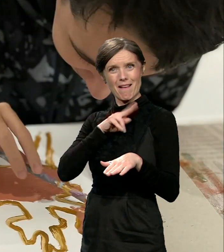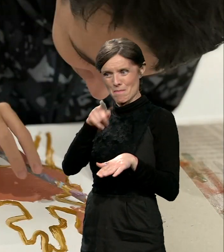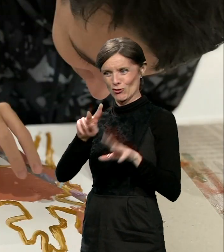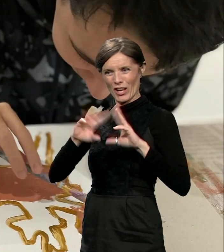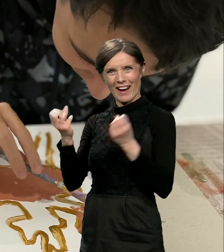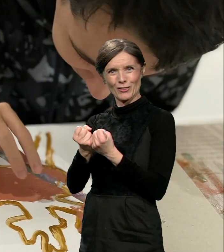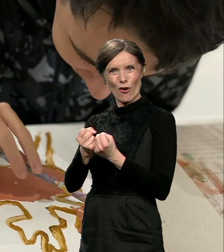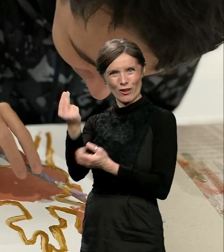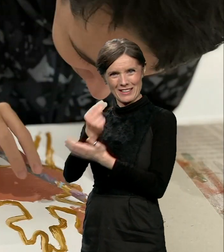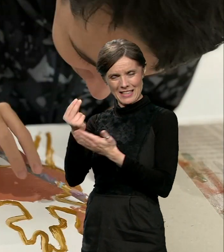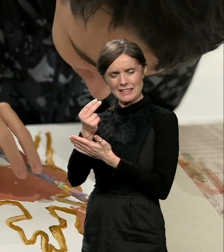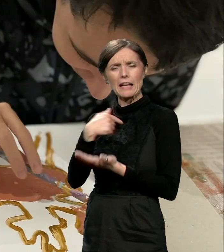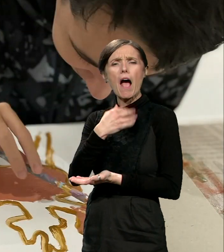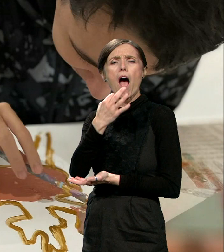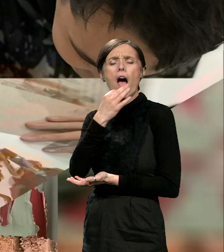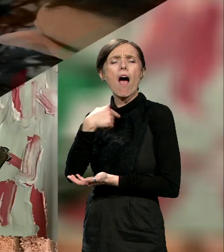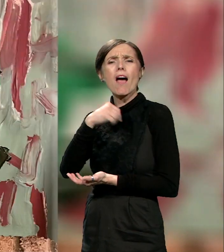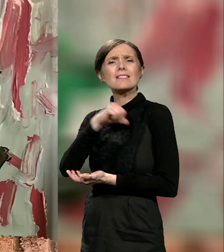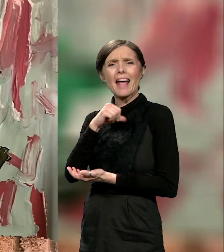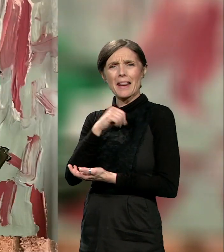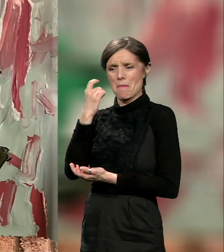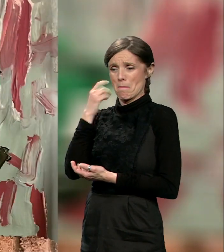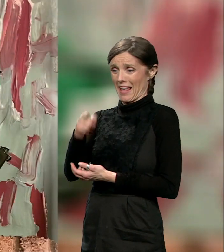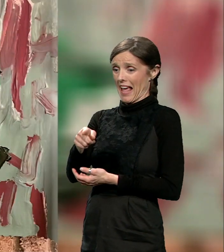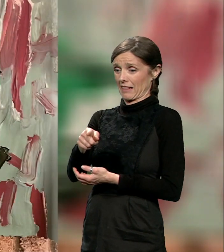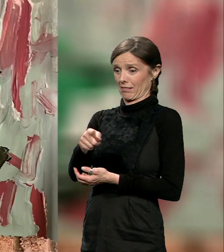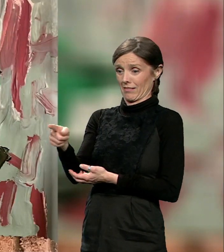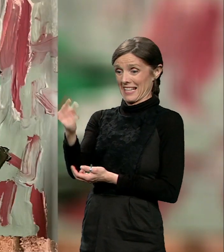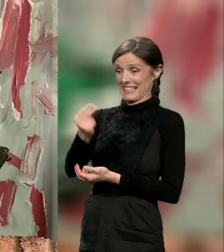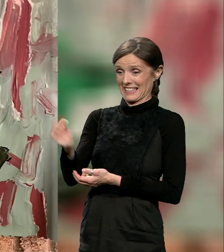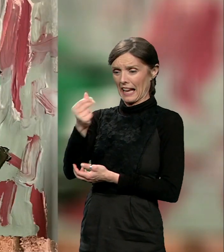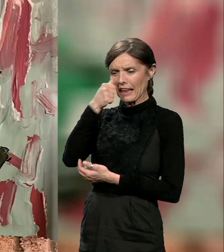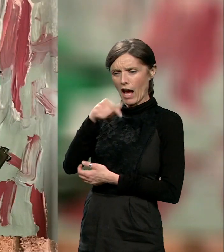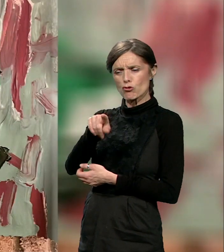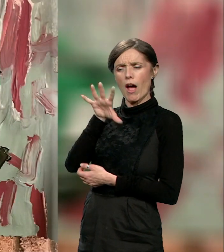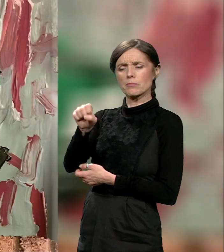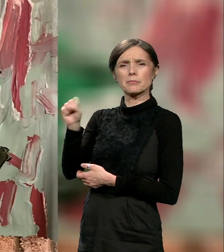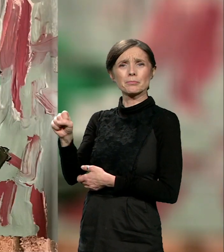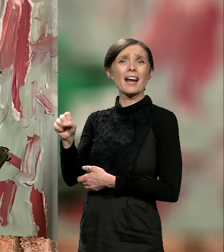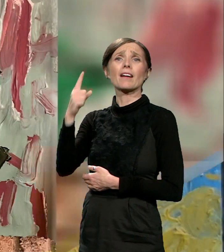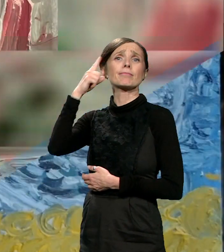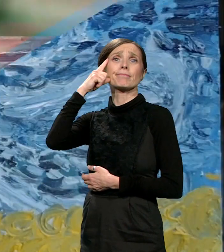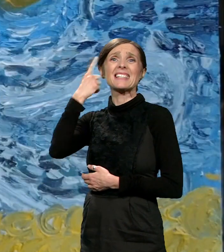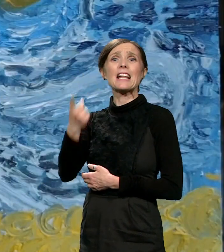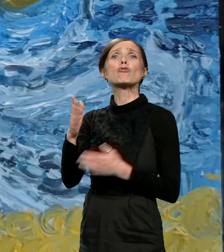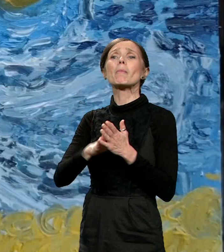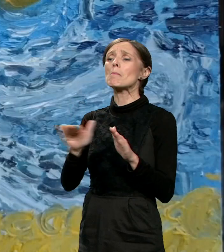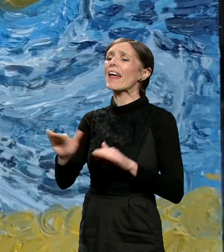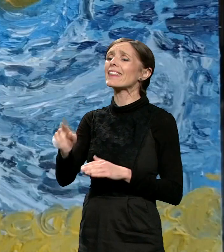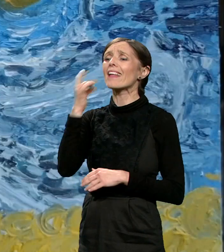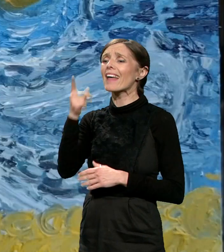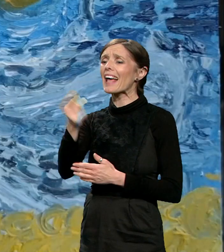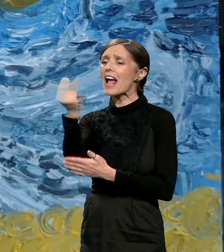otkriješ? Jer to je jedan od najboljih načina da se deca, naročito deca sa smetnjama u razvoju, izraze. Šta